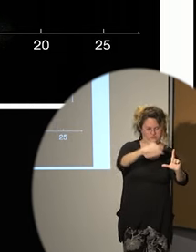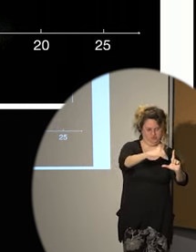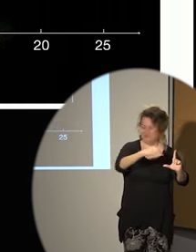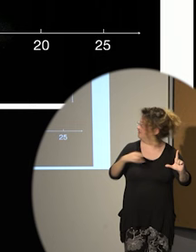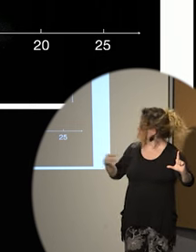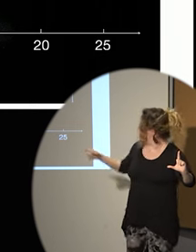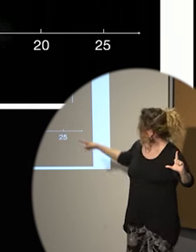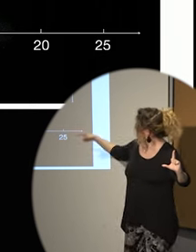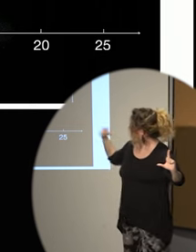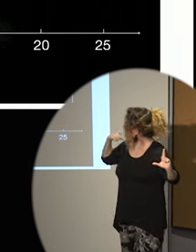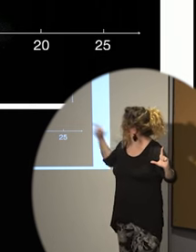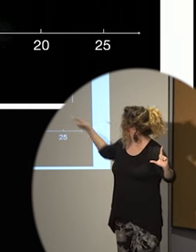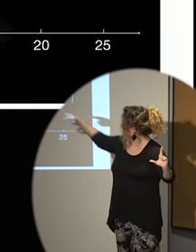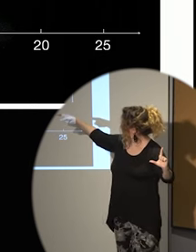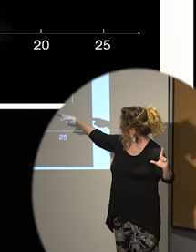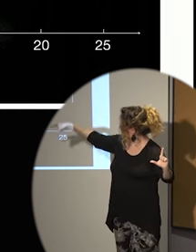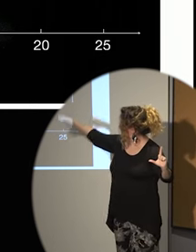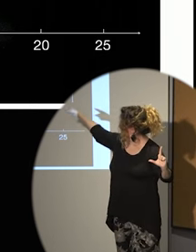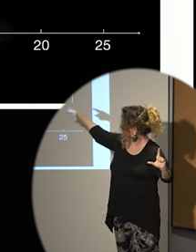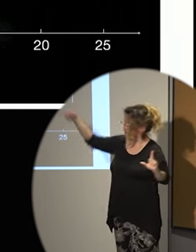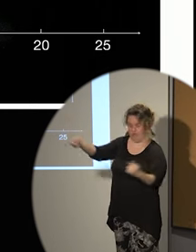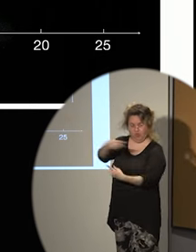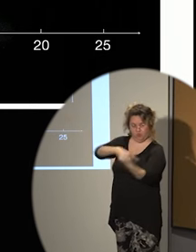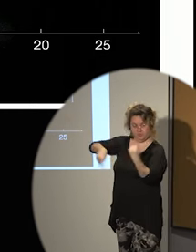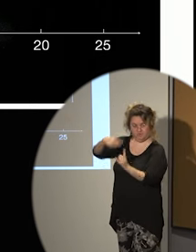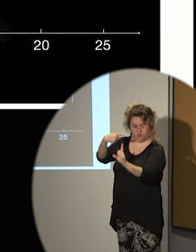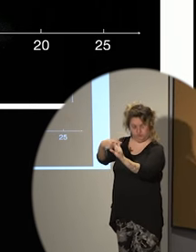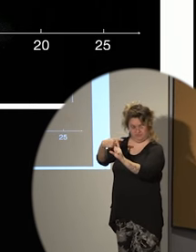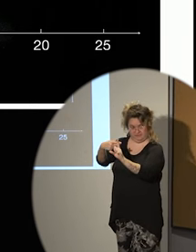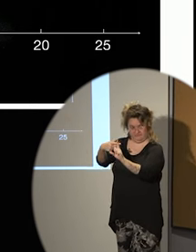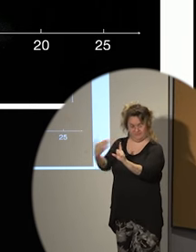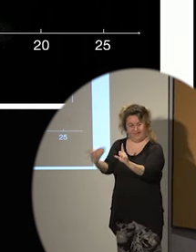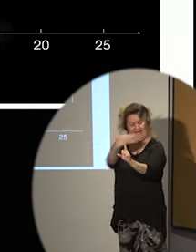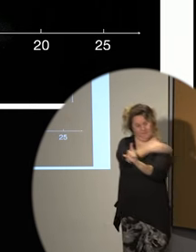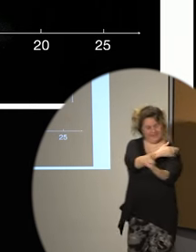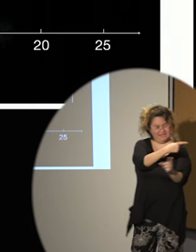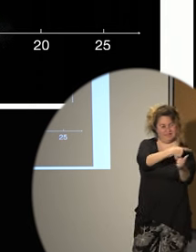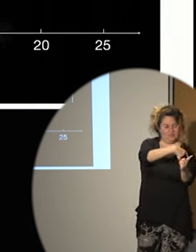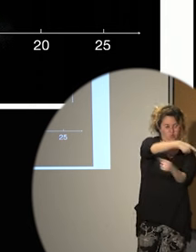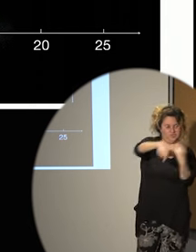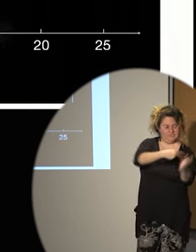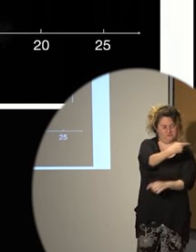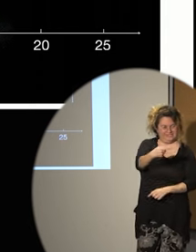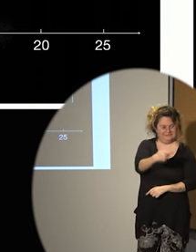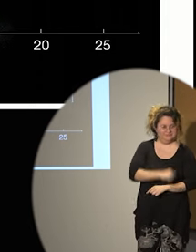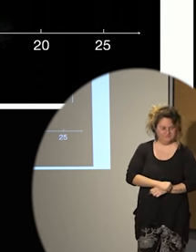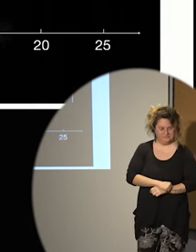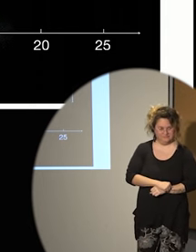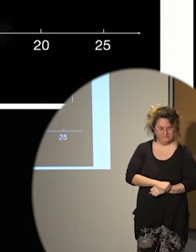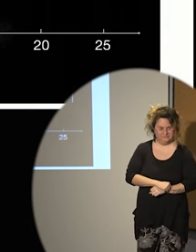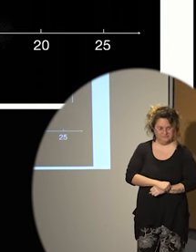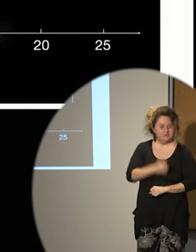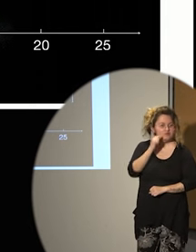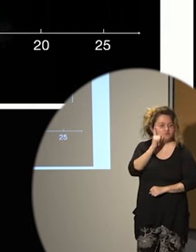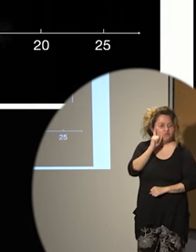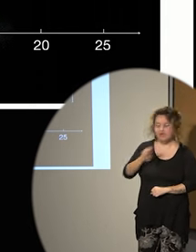d'accord, va être positive ici, mais négative de l'autre côté. Pourquoi? Parce que ce que vous voyez, c'est que vous avez les étoiles